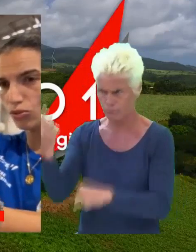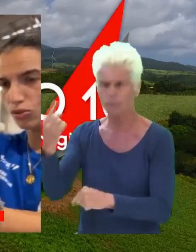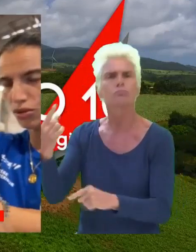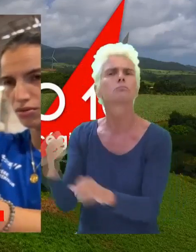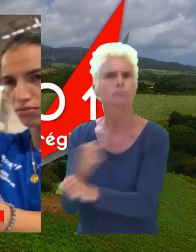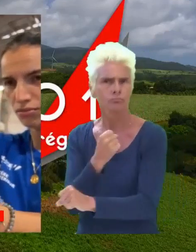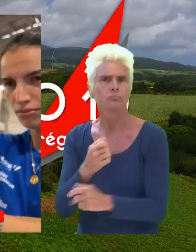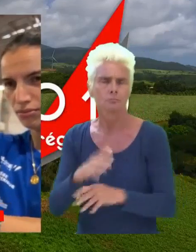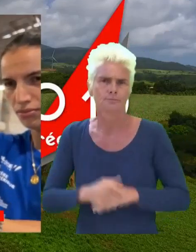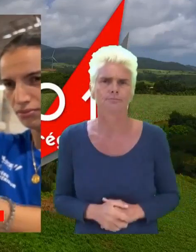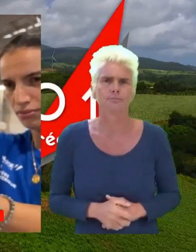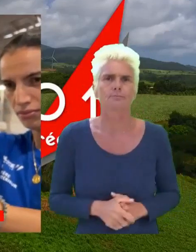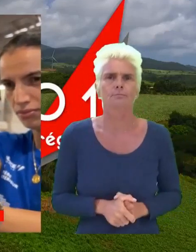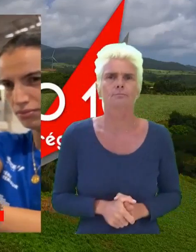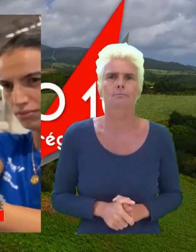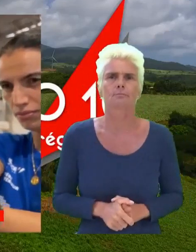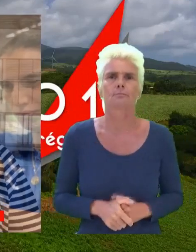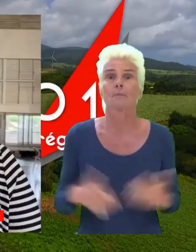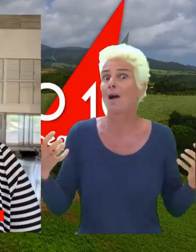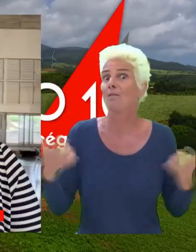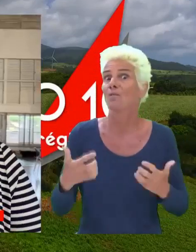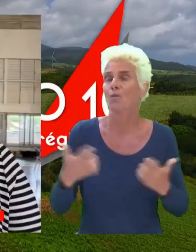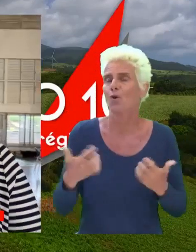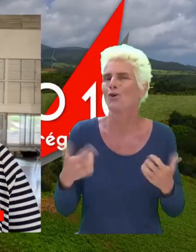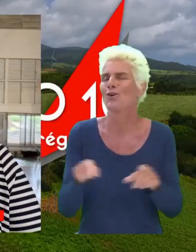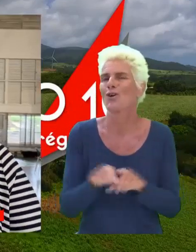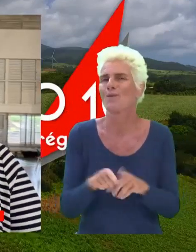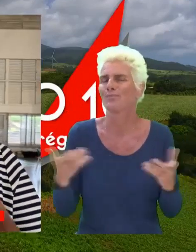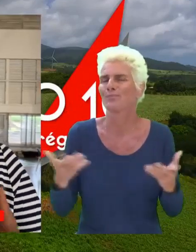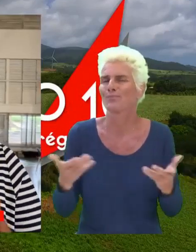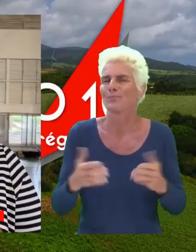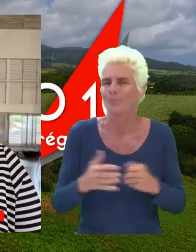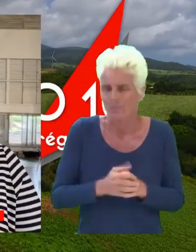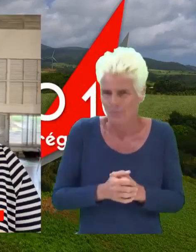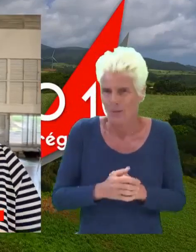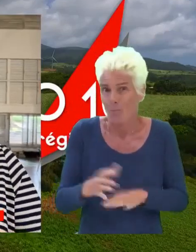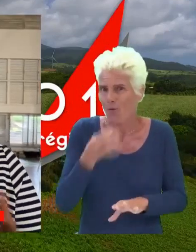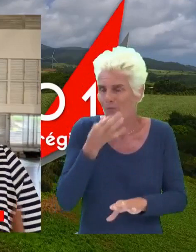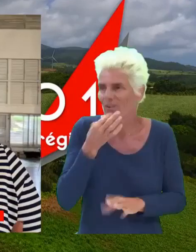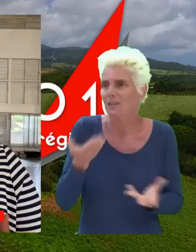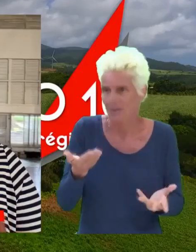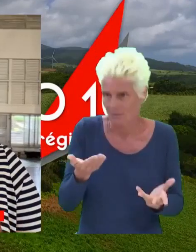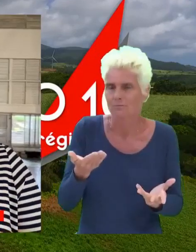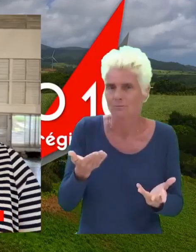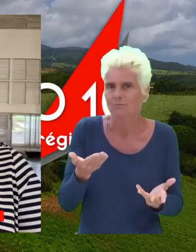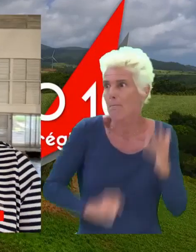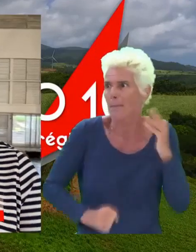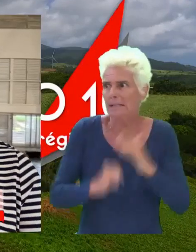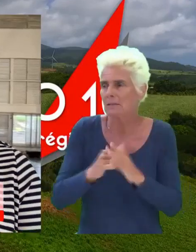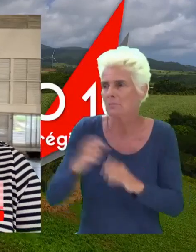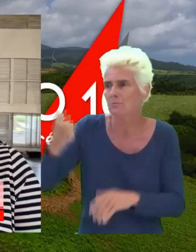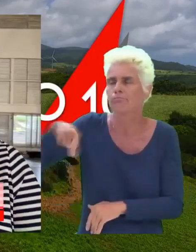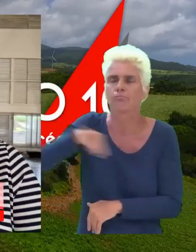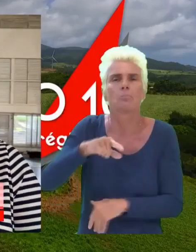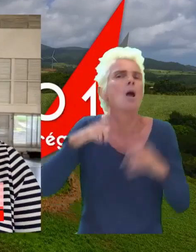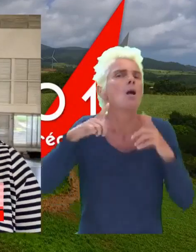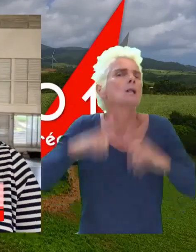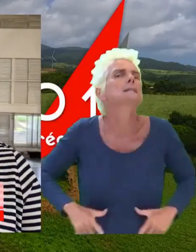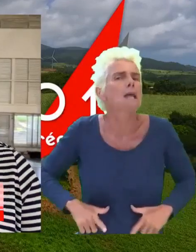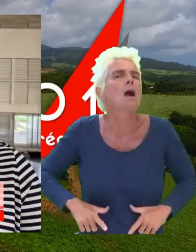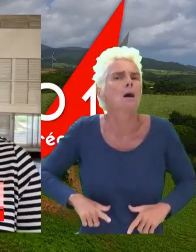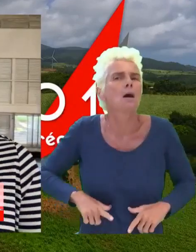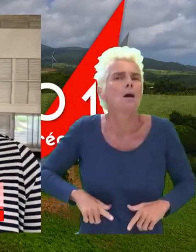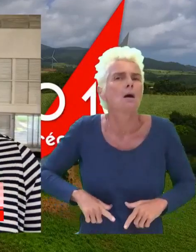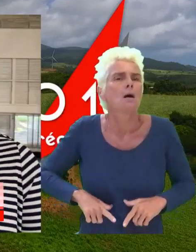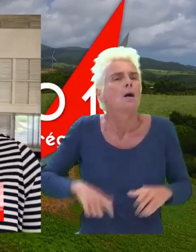belles opportunités ce que je voulais véritablement c'est faire profiter au maximum de lycéens et pas simplement les jeunes de